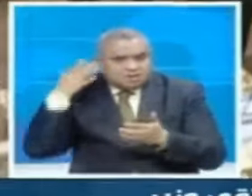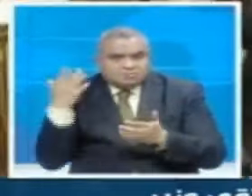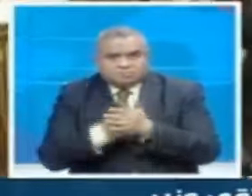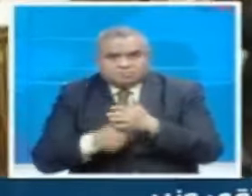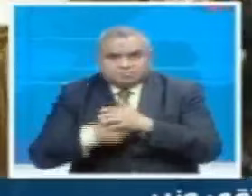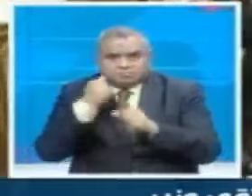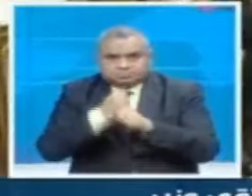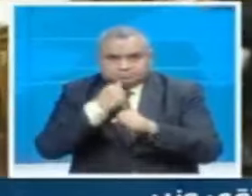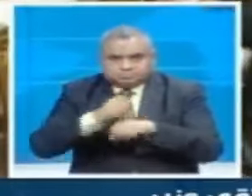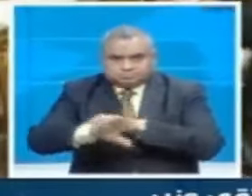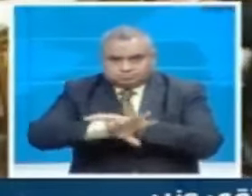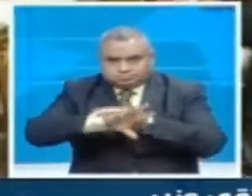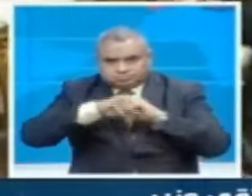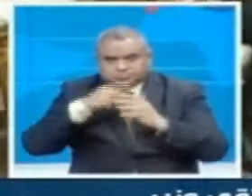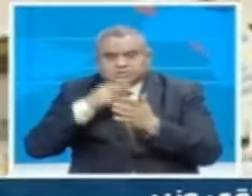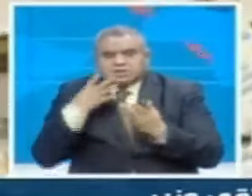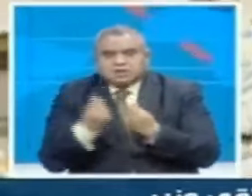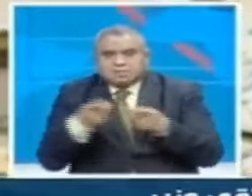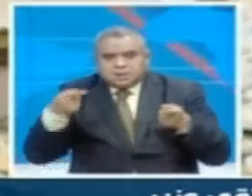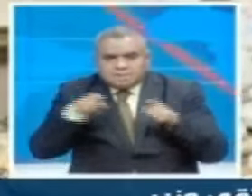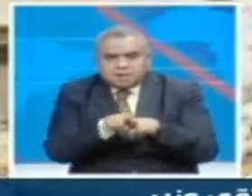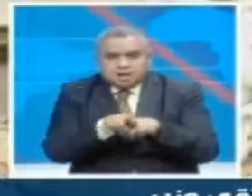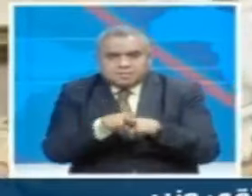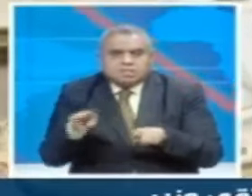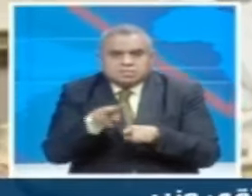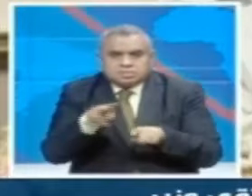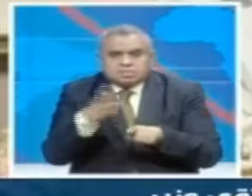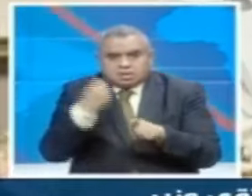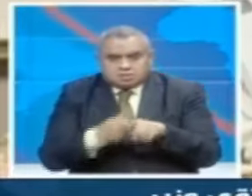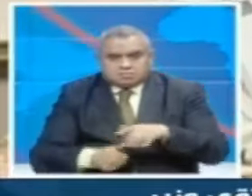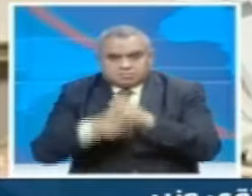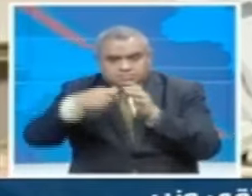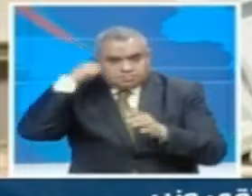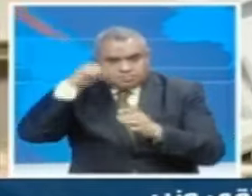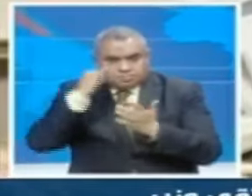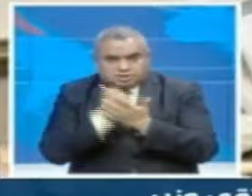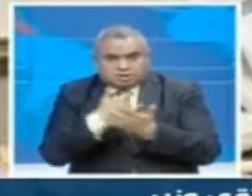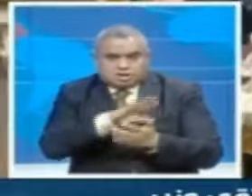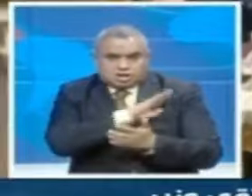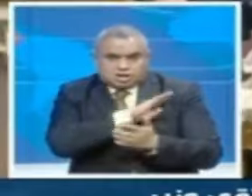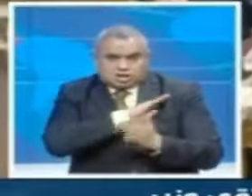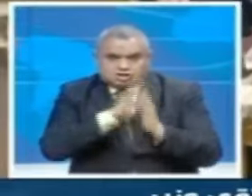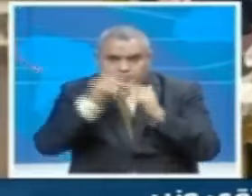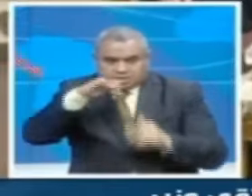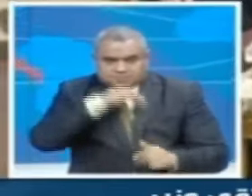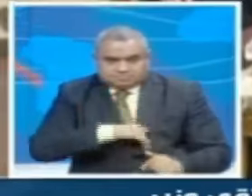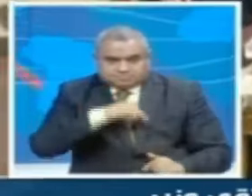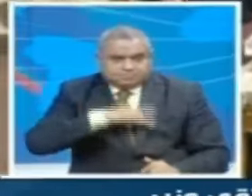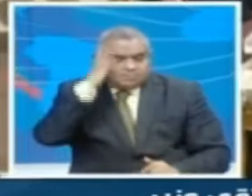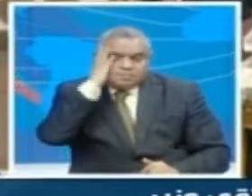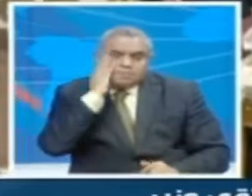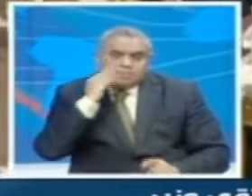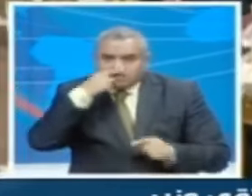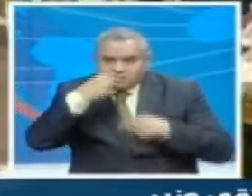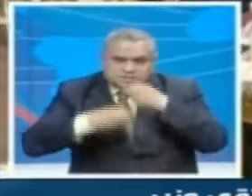القوات المسلحة لكلا الجانبين. وأعرب القائد العام للقوات المسلحة عن اعتزازه بالعلاقات الممتدة